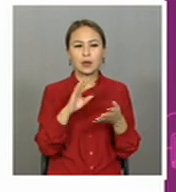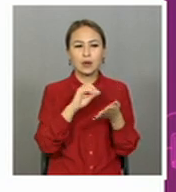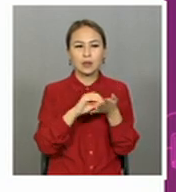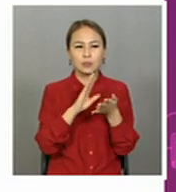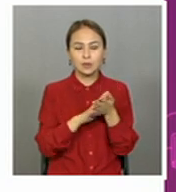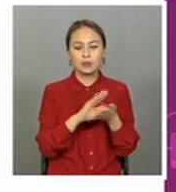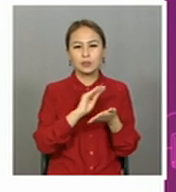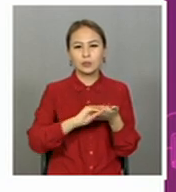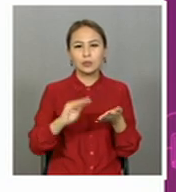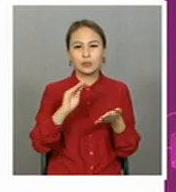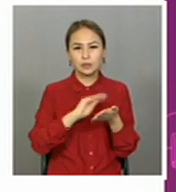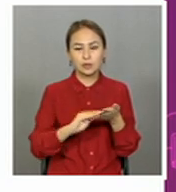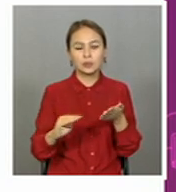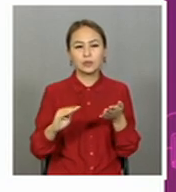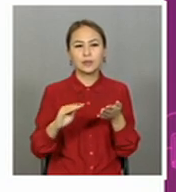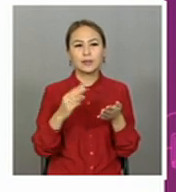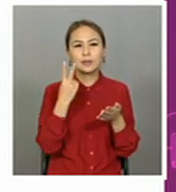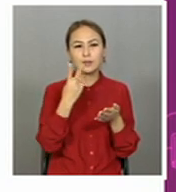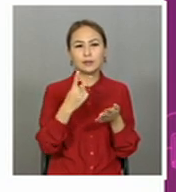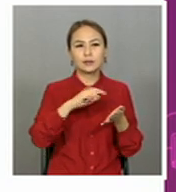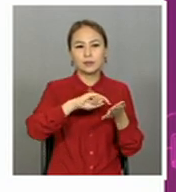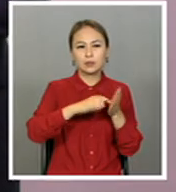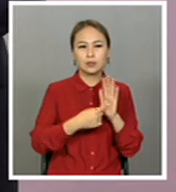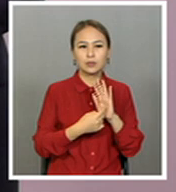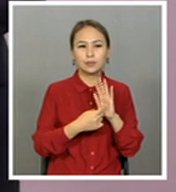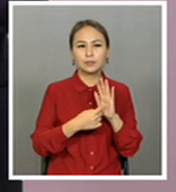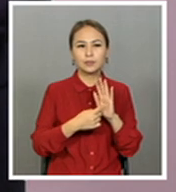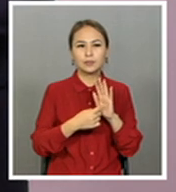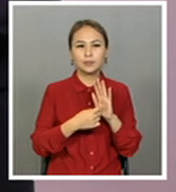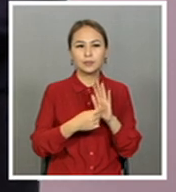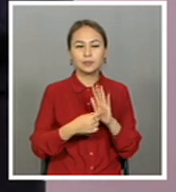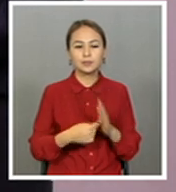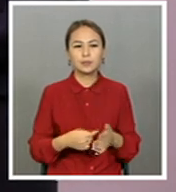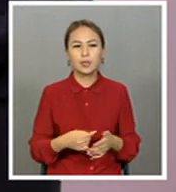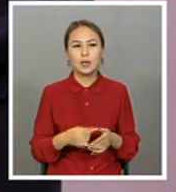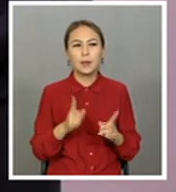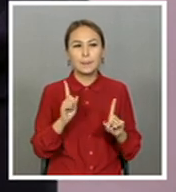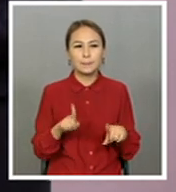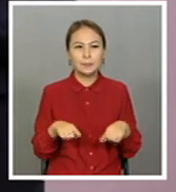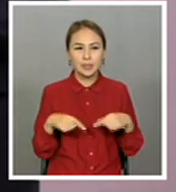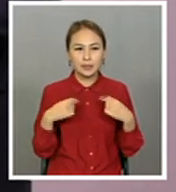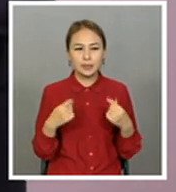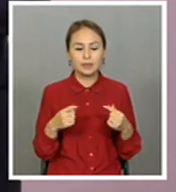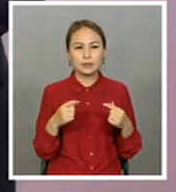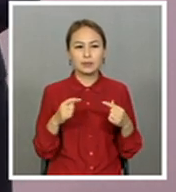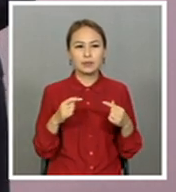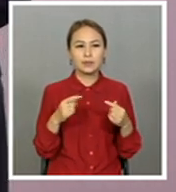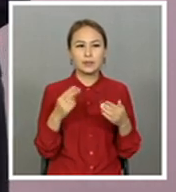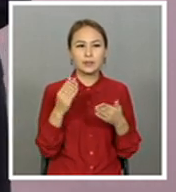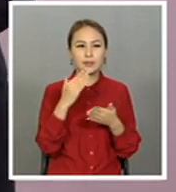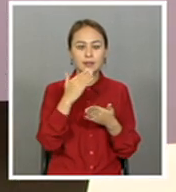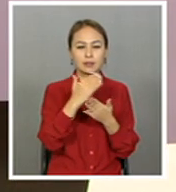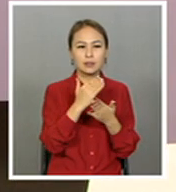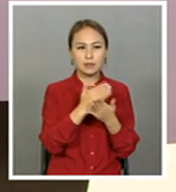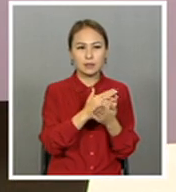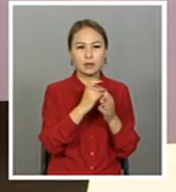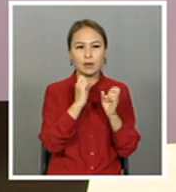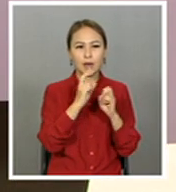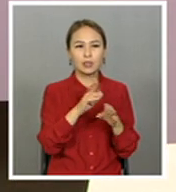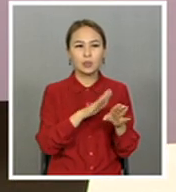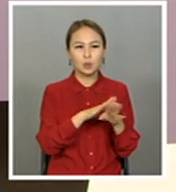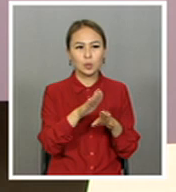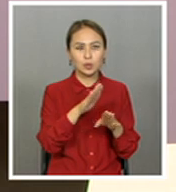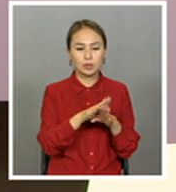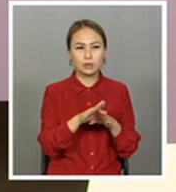құрамыз. 2 Т-ға тең болды. Берілген кестені қалай толтырдық? Назар